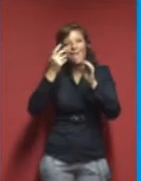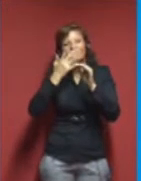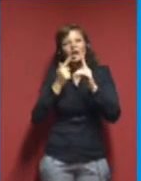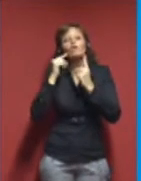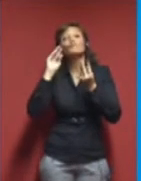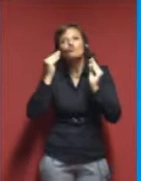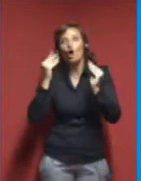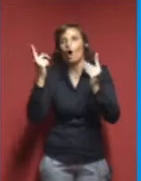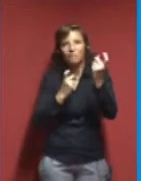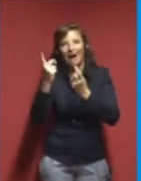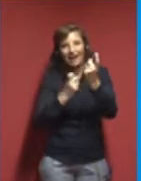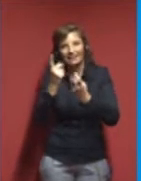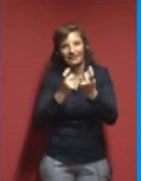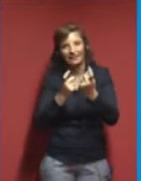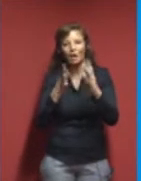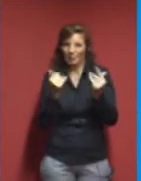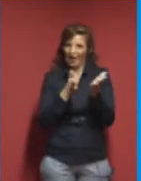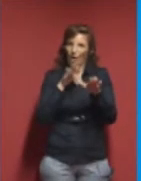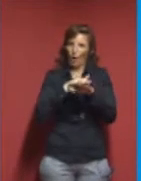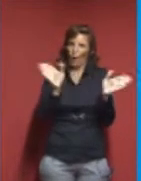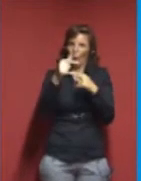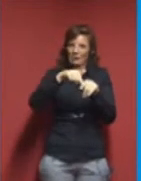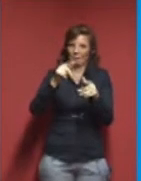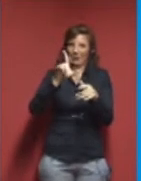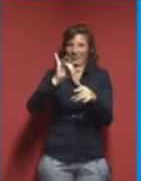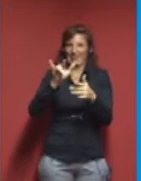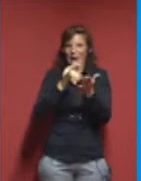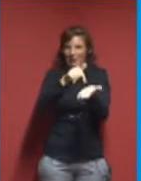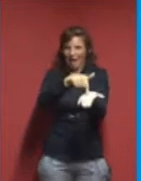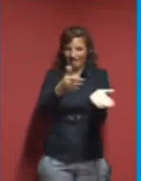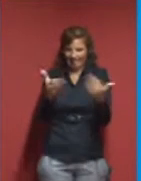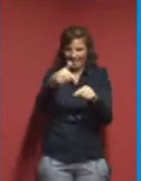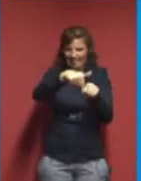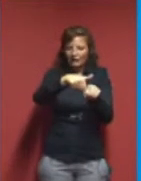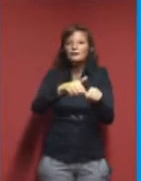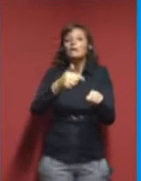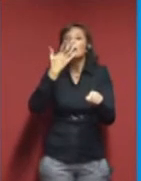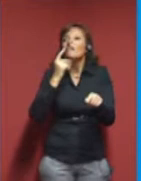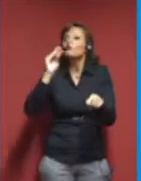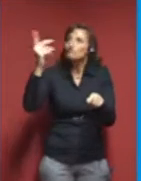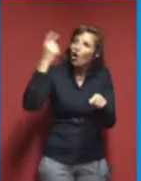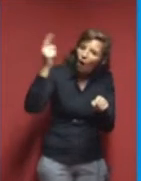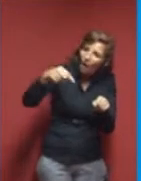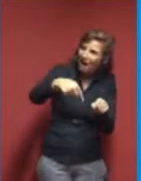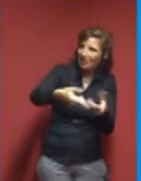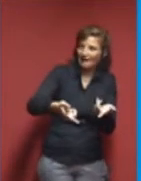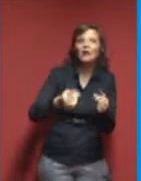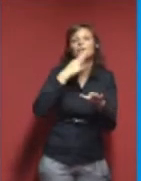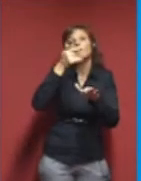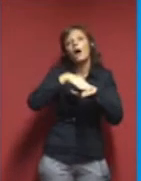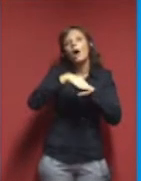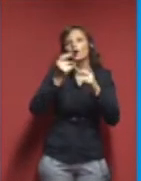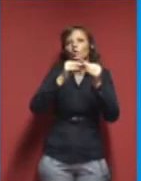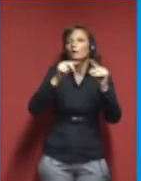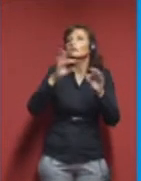giovani rispetto all'utilizzo di questo Lilypad e utilizzare questo come strumento per introdurli